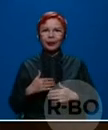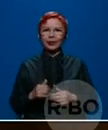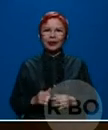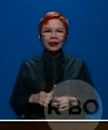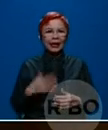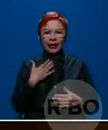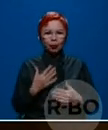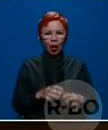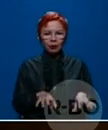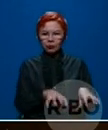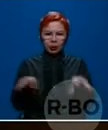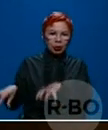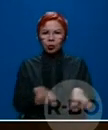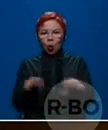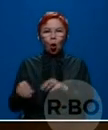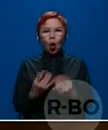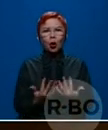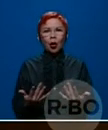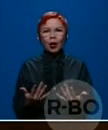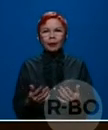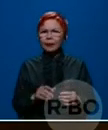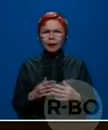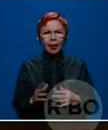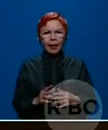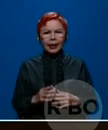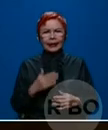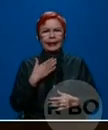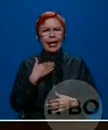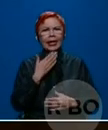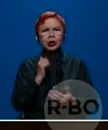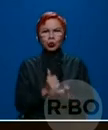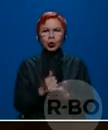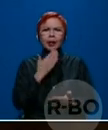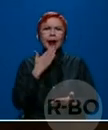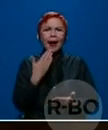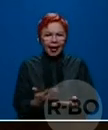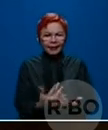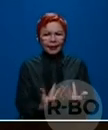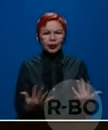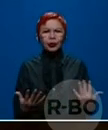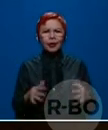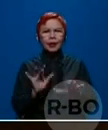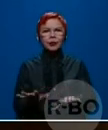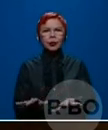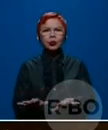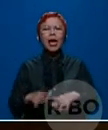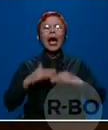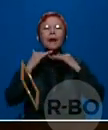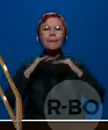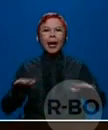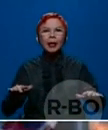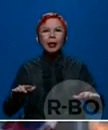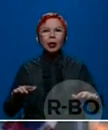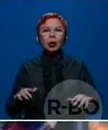orangru orang-orang banyak sayauin bersyukur sekarang dia merasa keluarganya aman kalau dulu kalauau dengar suara